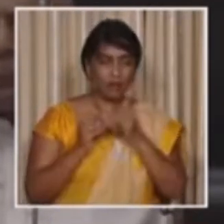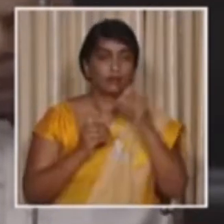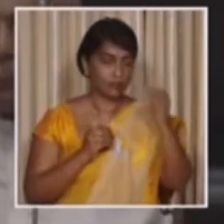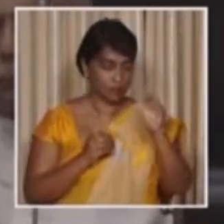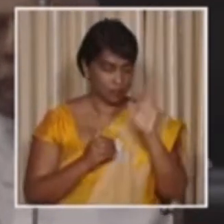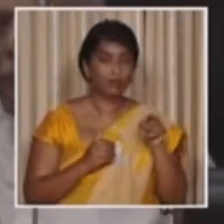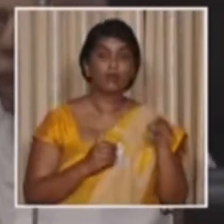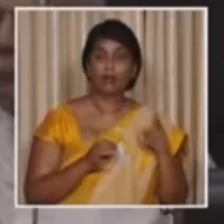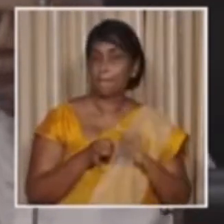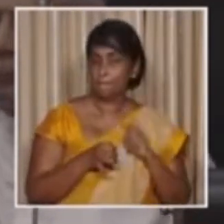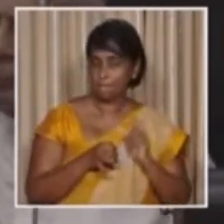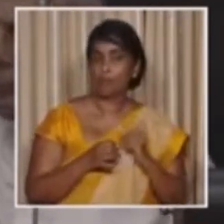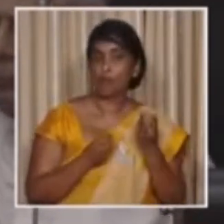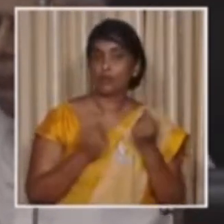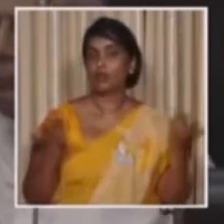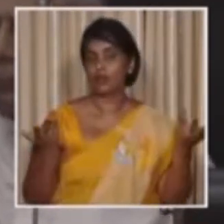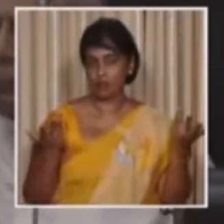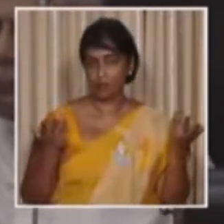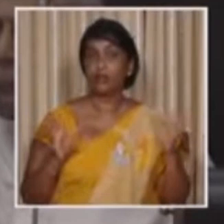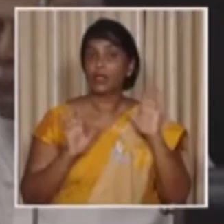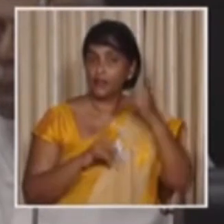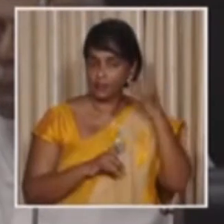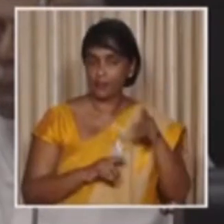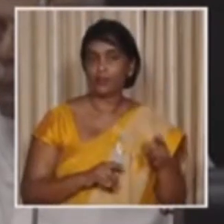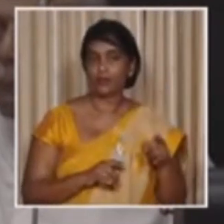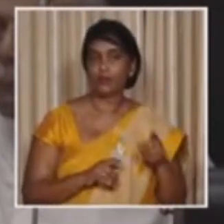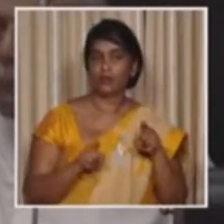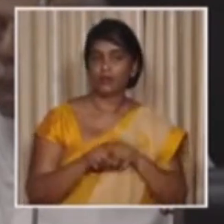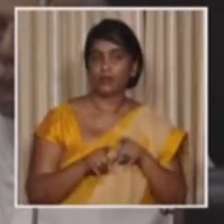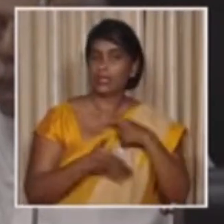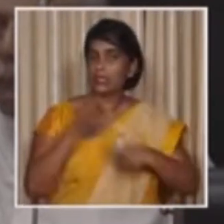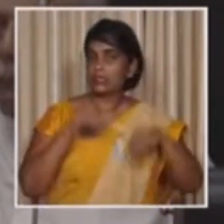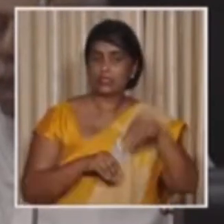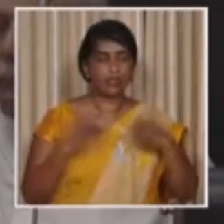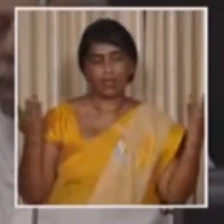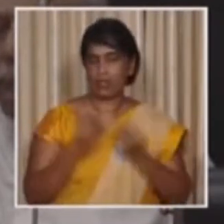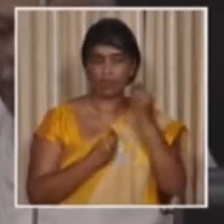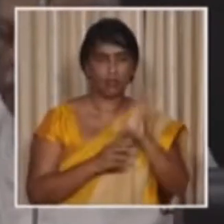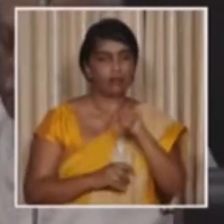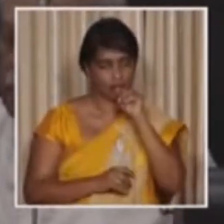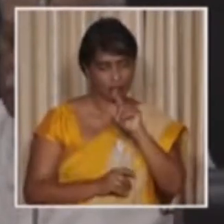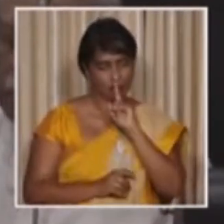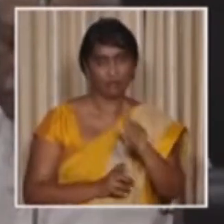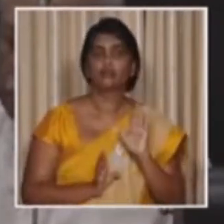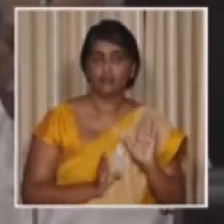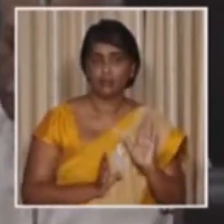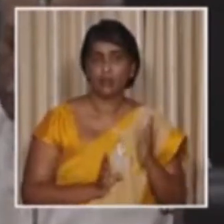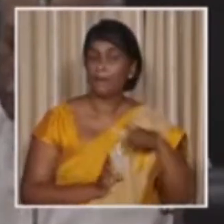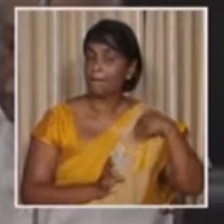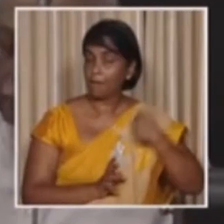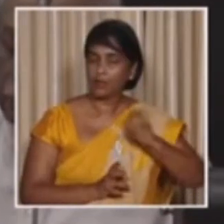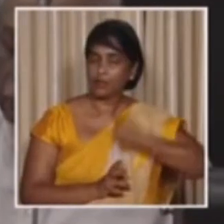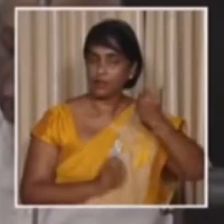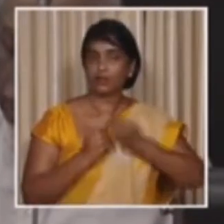උනොත් මේ ප්‍රශ්නේ ගැන අපිට මුදල් නැති වෙනවා අන්න ඒකයි අනික මේ ඡන්දයක් නැහැ දෙන්න ඒත් මම එකක් කියන්නම් මම මූලිකත්වය